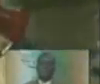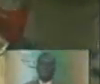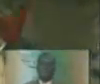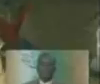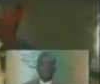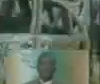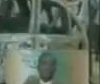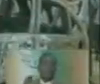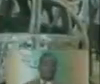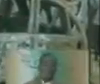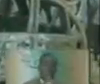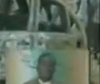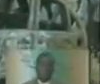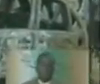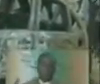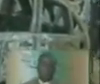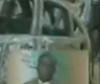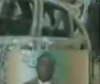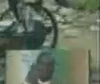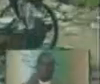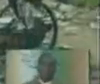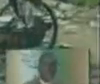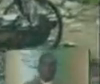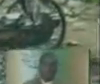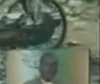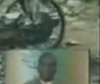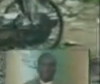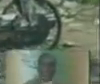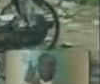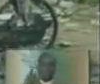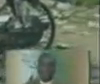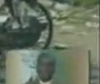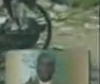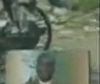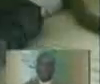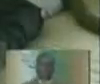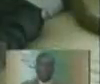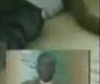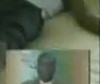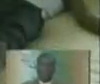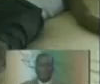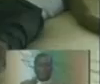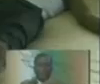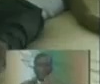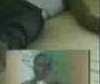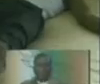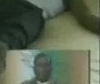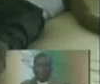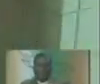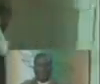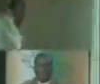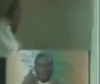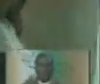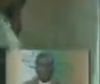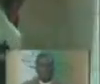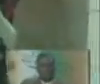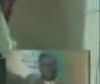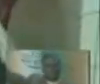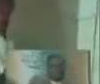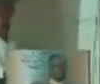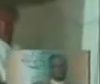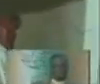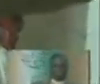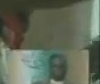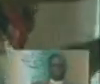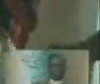documents emportés, une voiture et une moto brûlées. 2 blessés internés au centre de santé de Ouassakara, dont un poignardé à